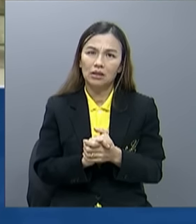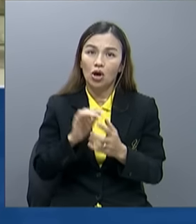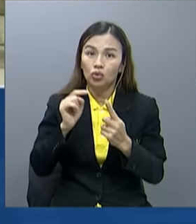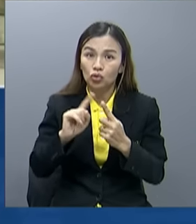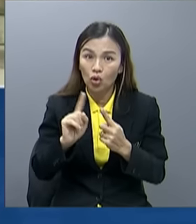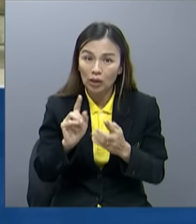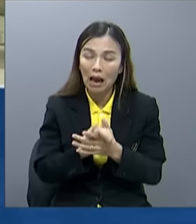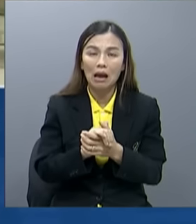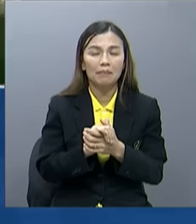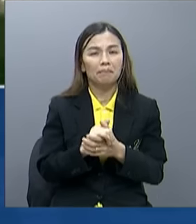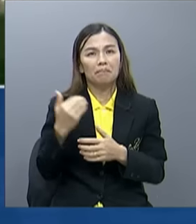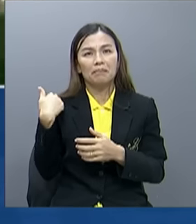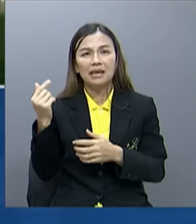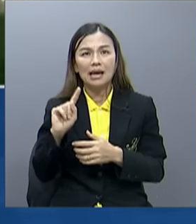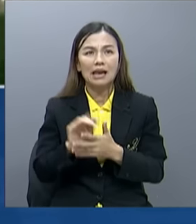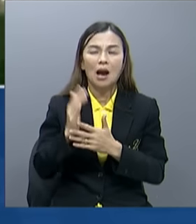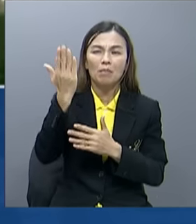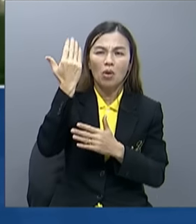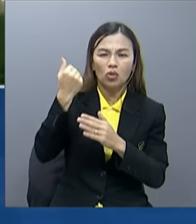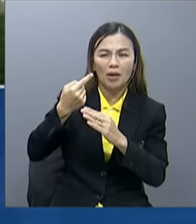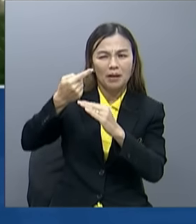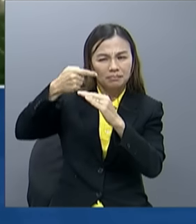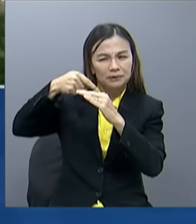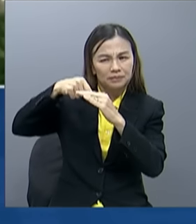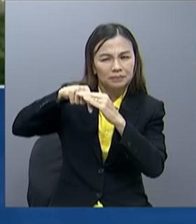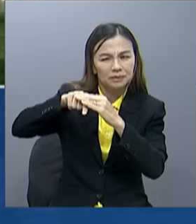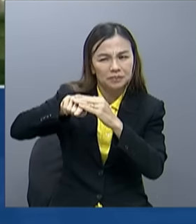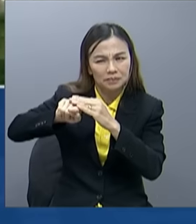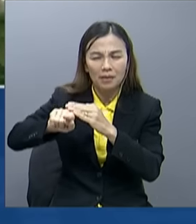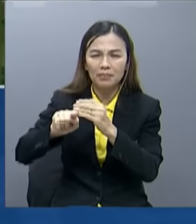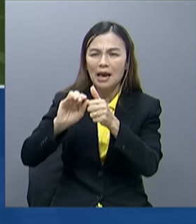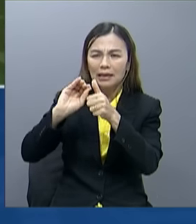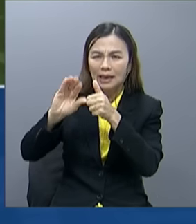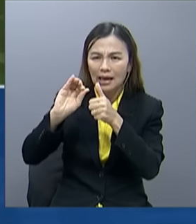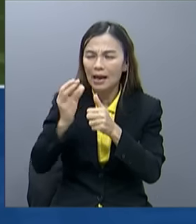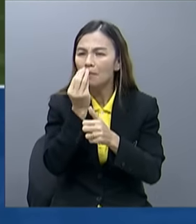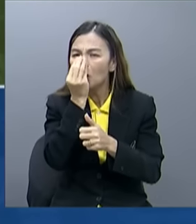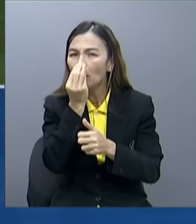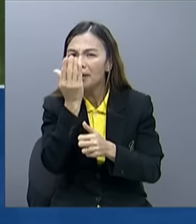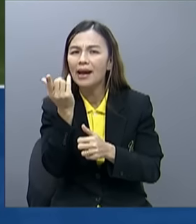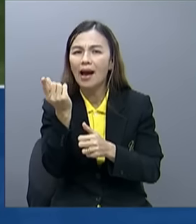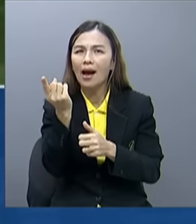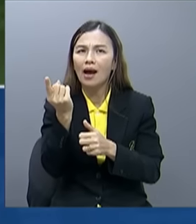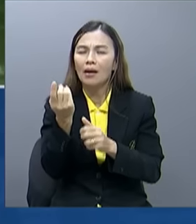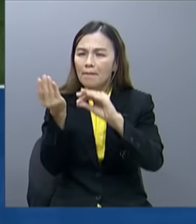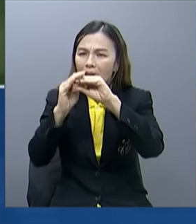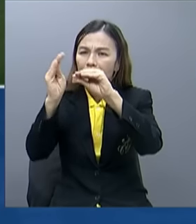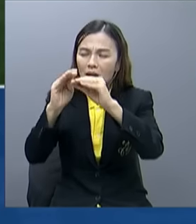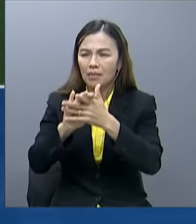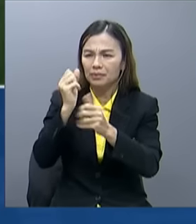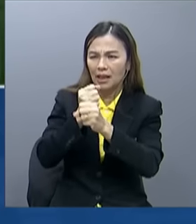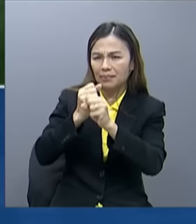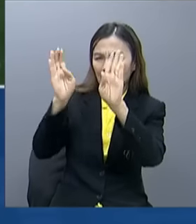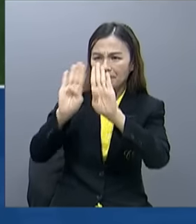ถูกแทรกแซงแบบค่อยๆสร้างซีนมาเรื่อยๆตั้งแต่การที่มีการคอมเมนต์เรื่องอัตราดอกเบี้ยของแบงค์ชาติที่ตั้งการทำงานมาก่อนหน้า